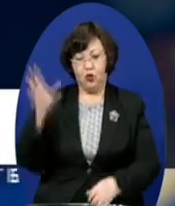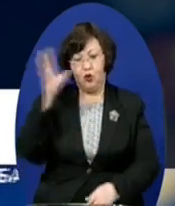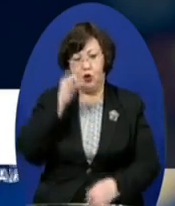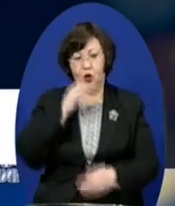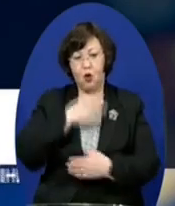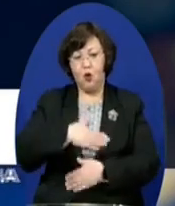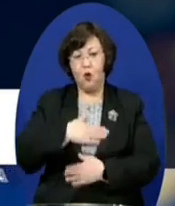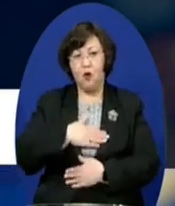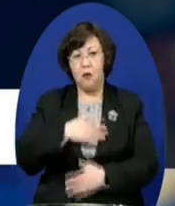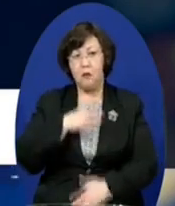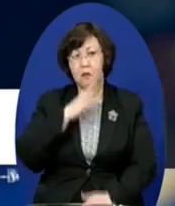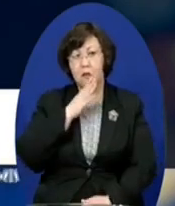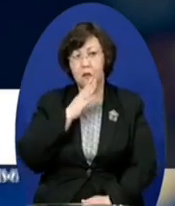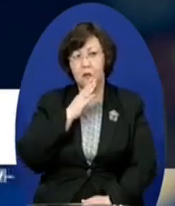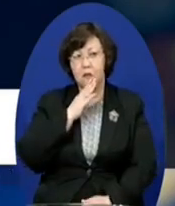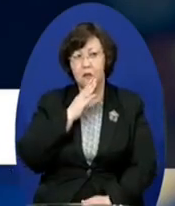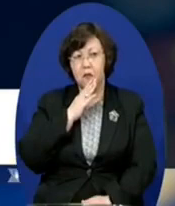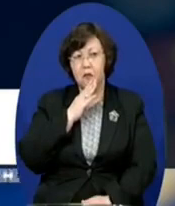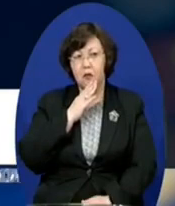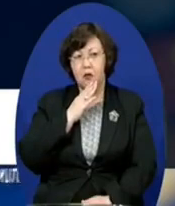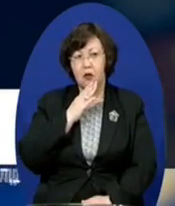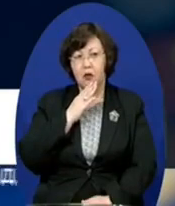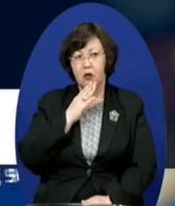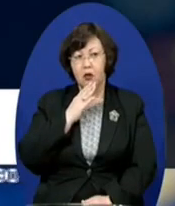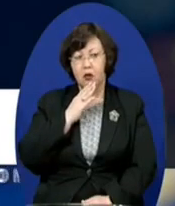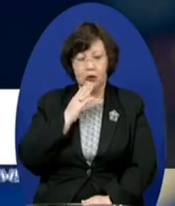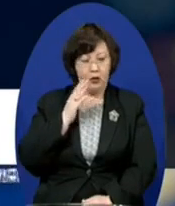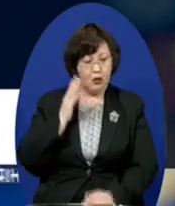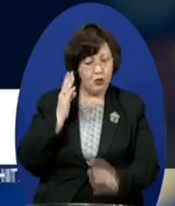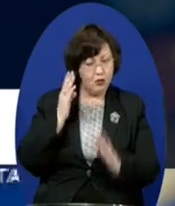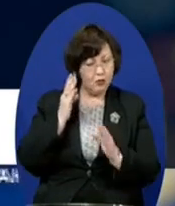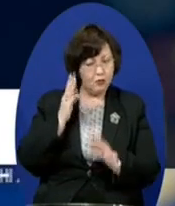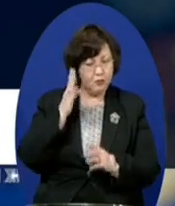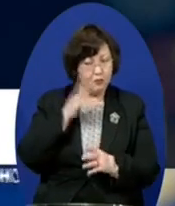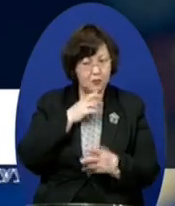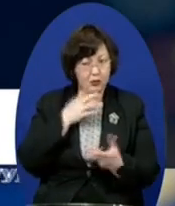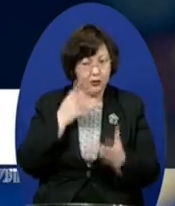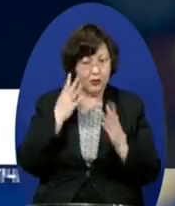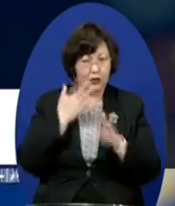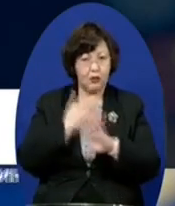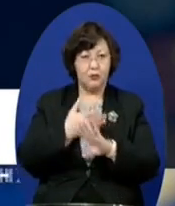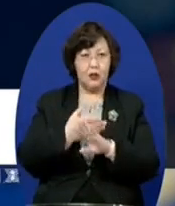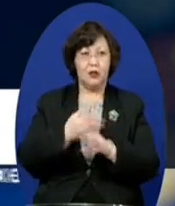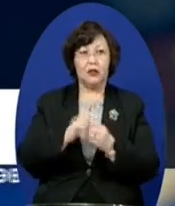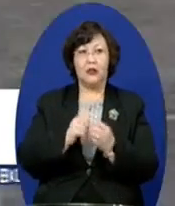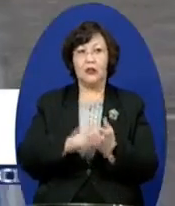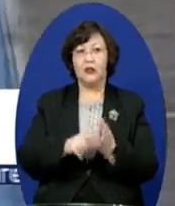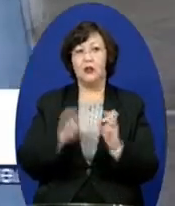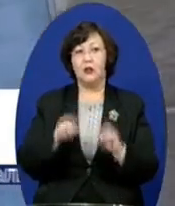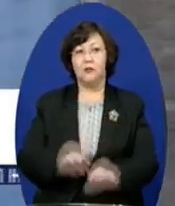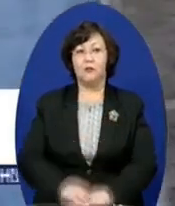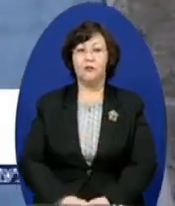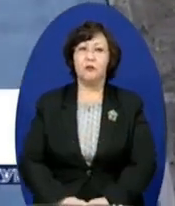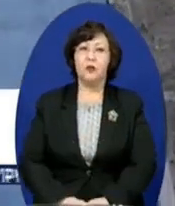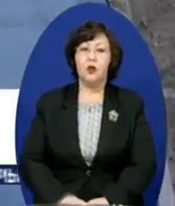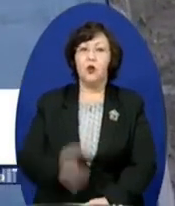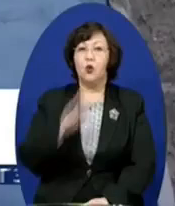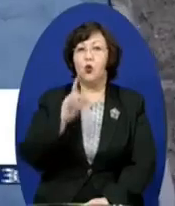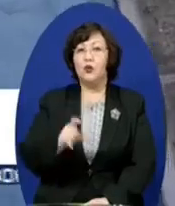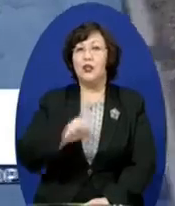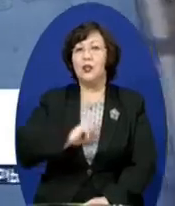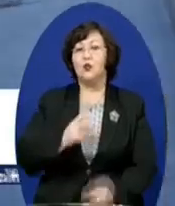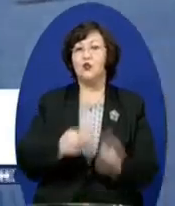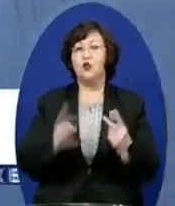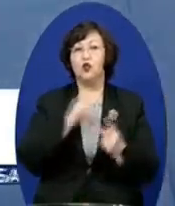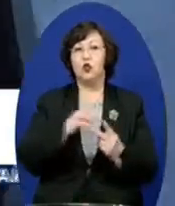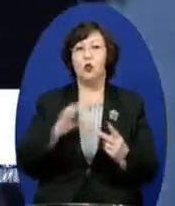дорохт нь одоо хараа юмстай битлээд одоо сэргийлж шинж тавих шаардлага гардаг. Хүний эрхийн үндэсний комисс